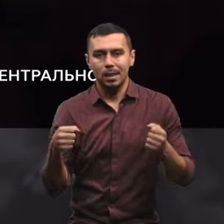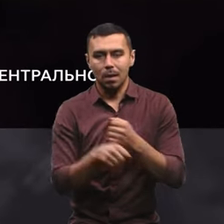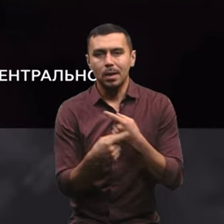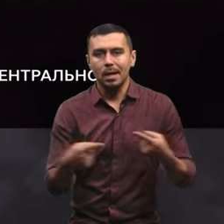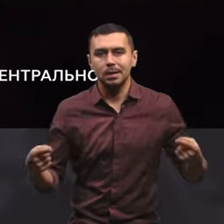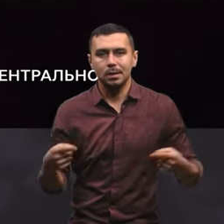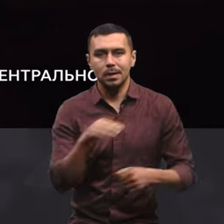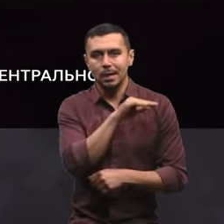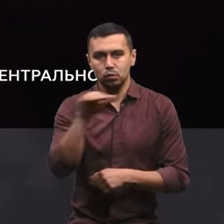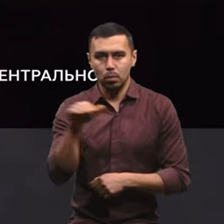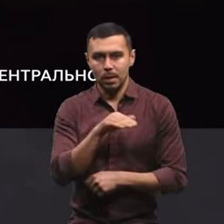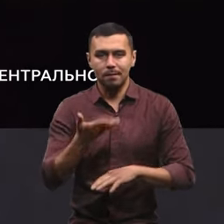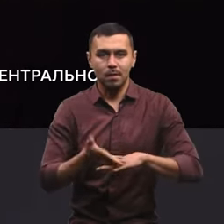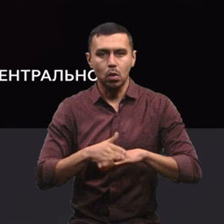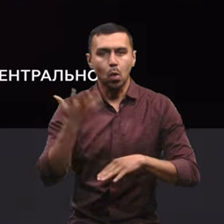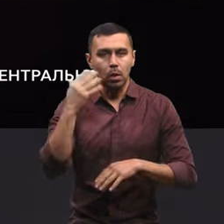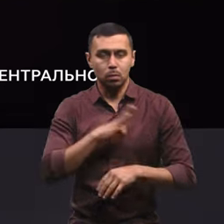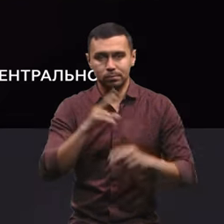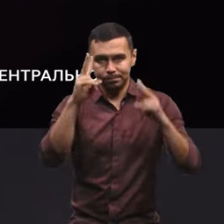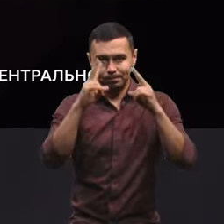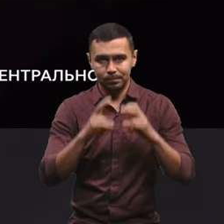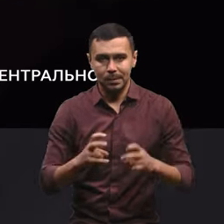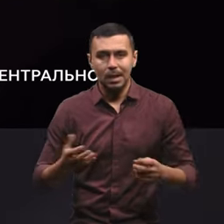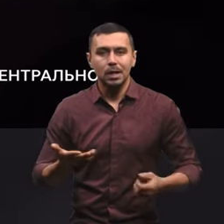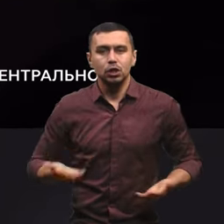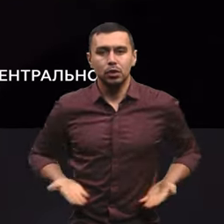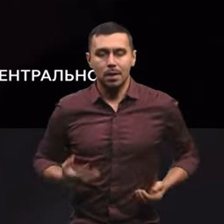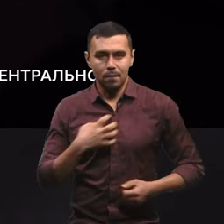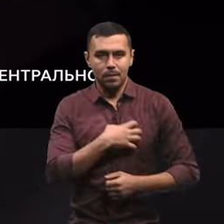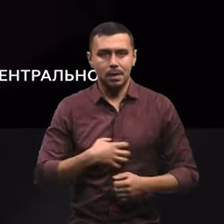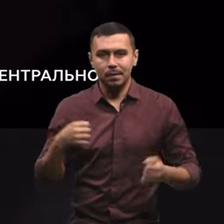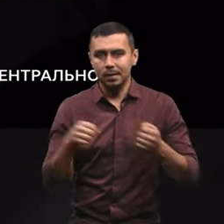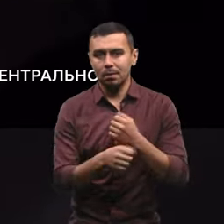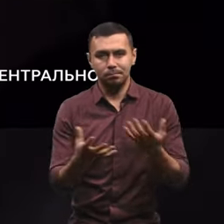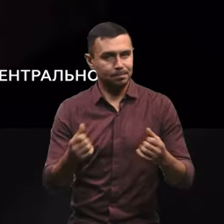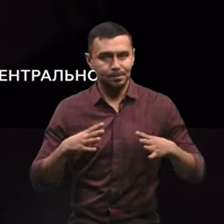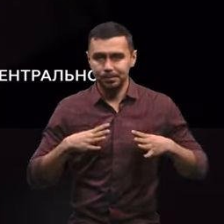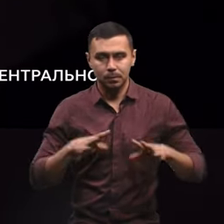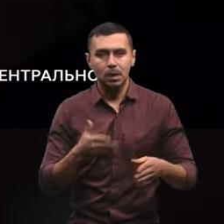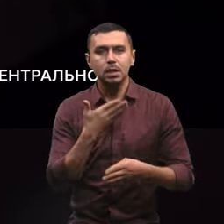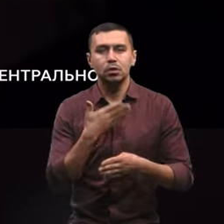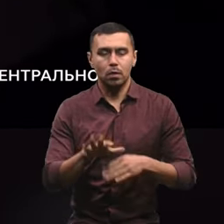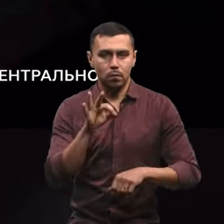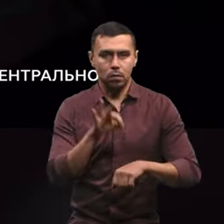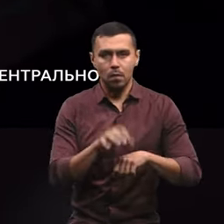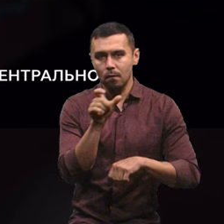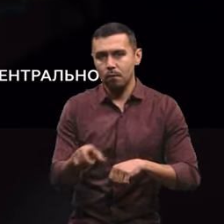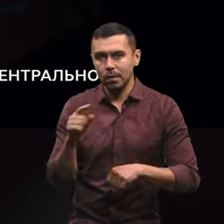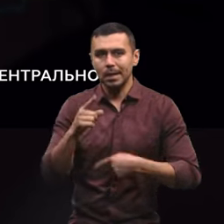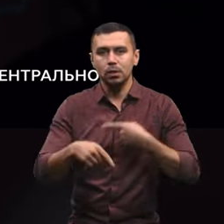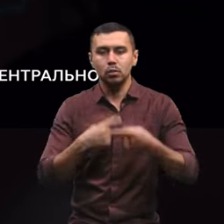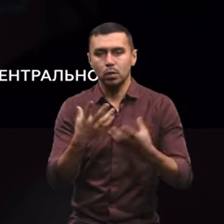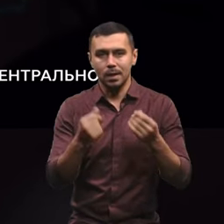ступені тяжкості. При обстеженні життєво важливих травм не отримано. Частково хворі на слідуючу